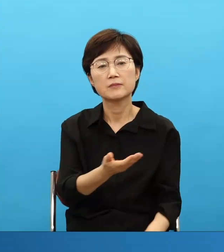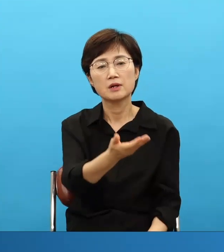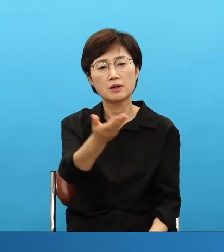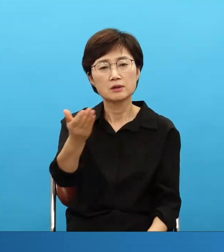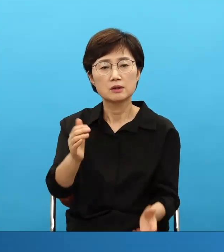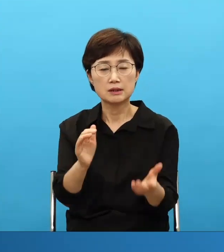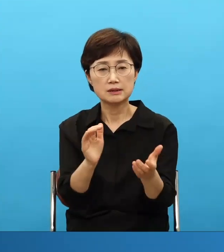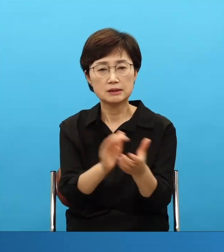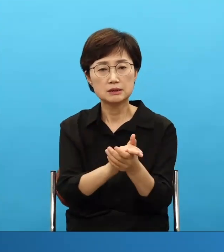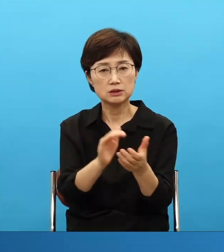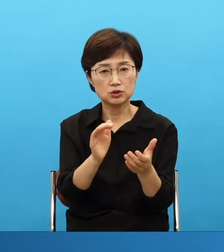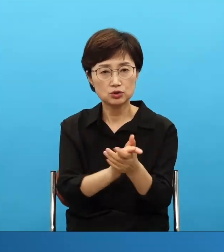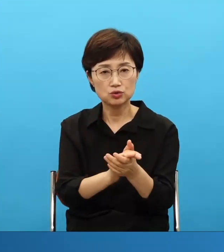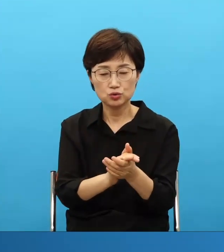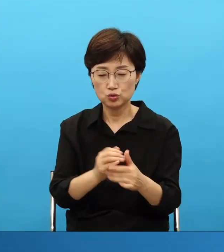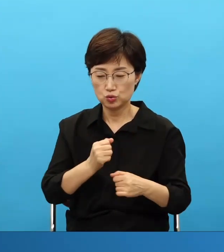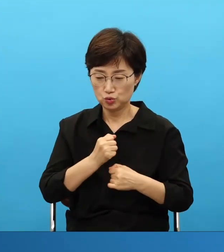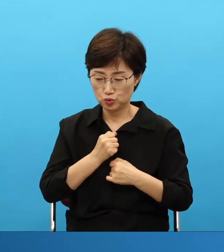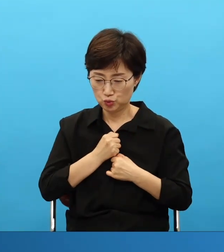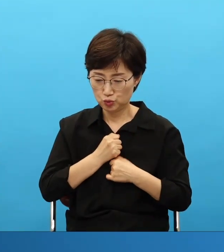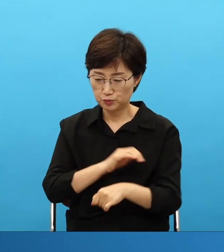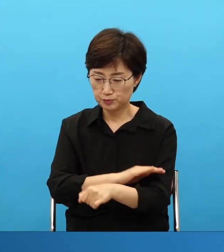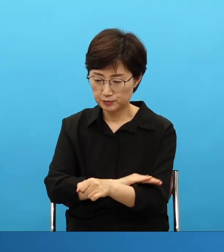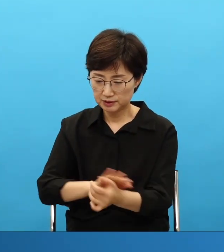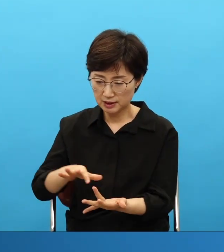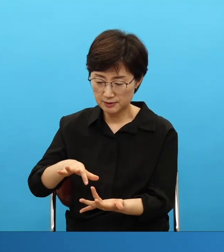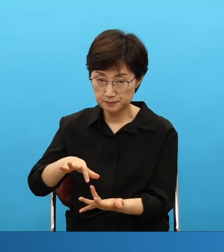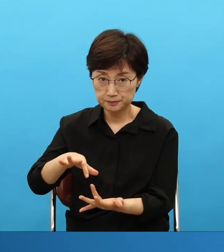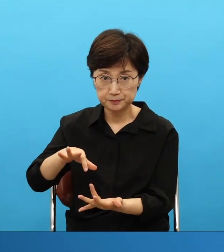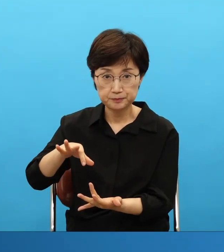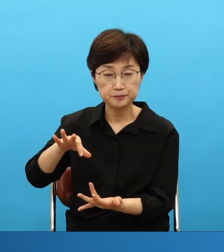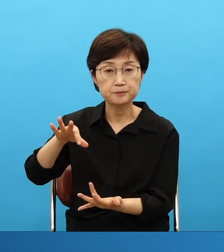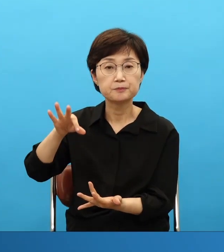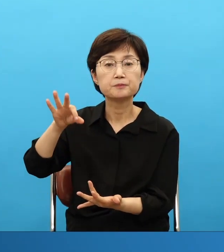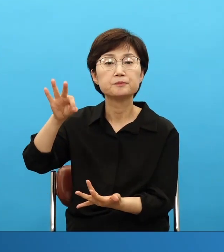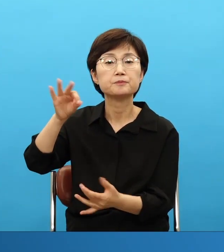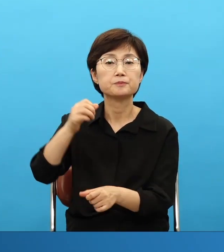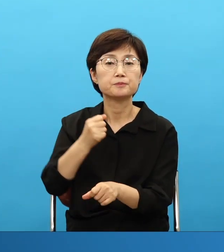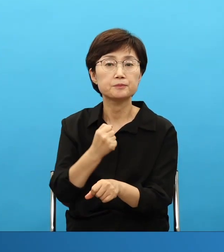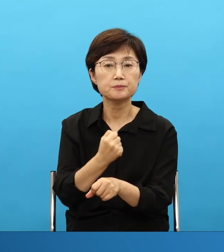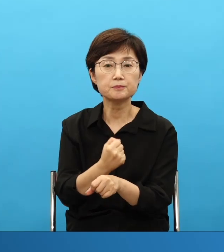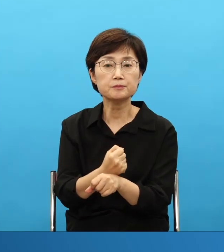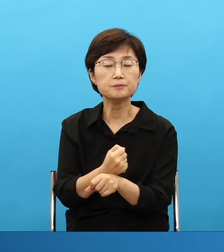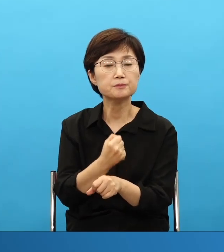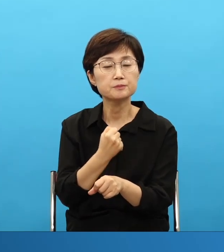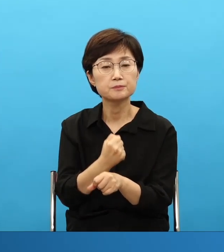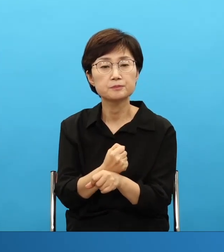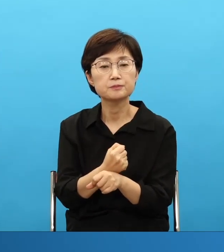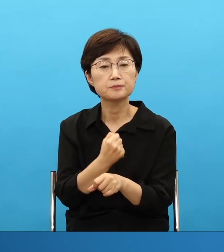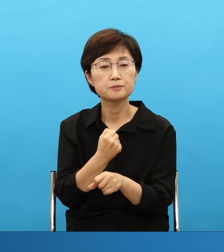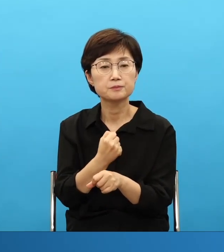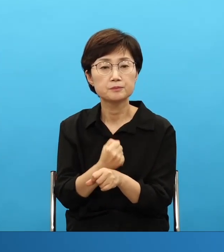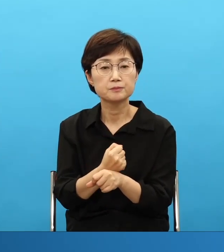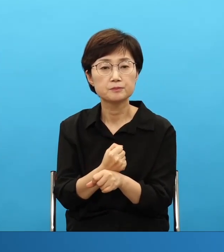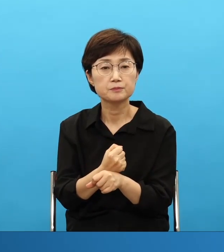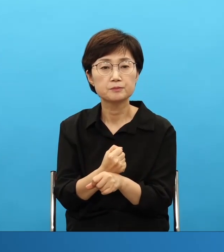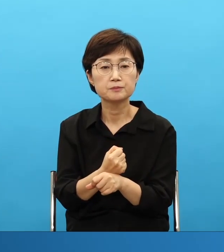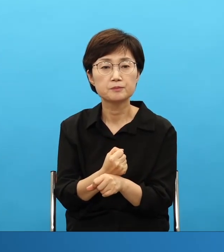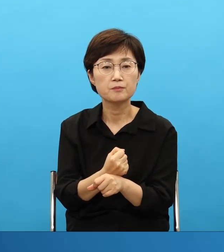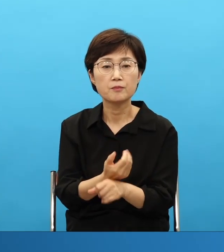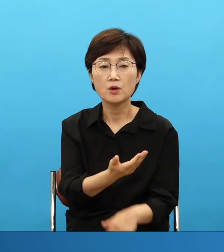도우시니 신분을 삼과 잘 선택하